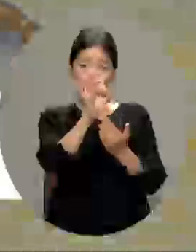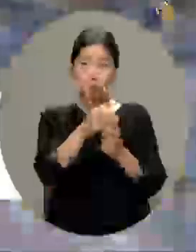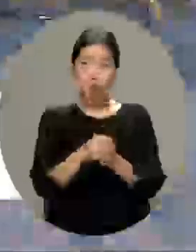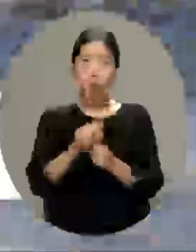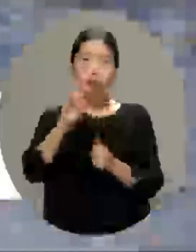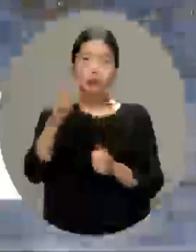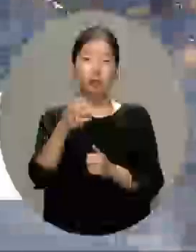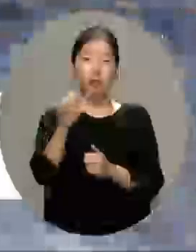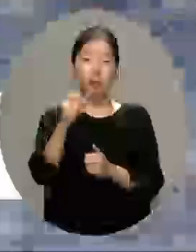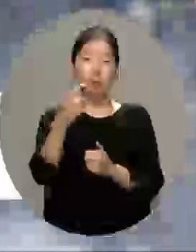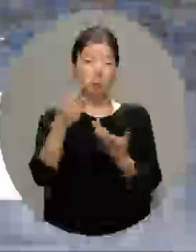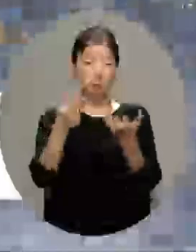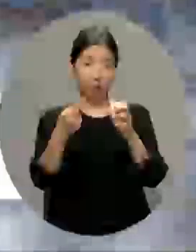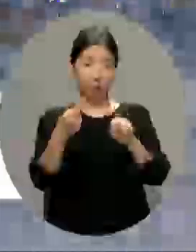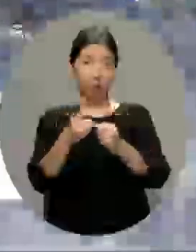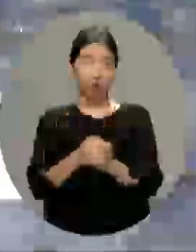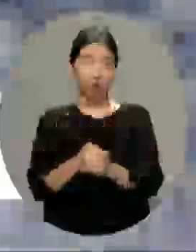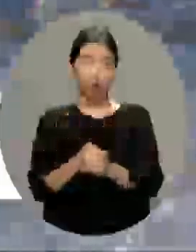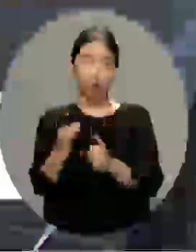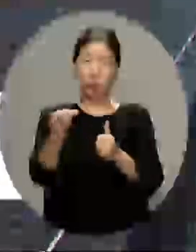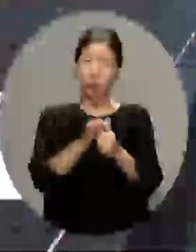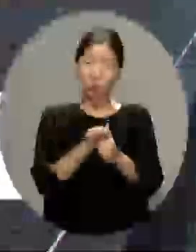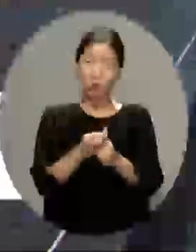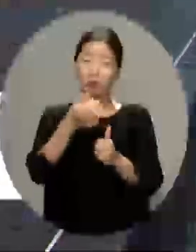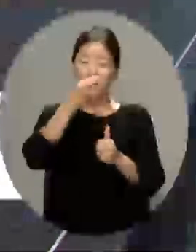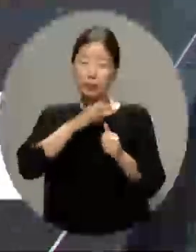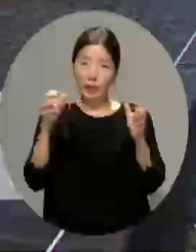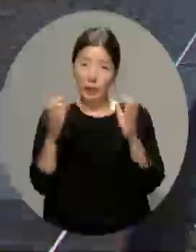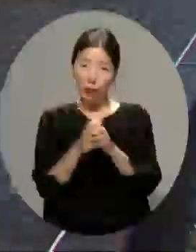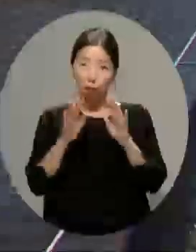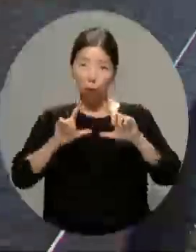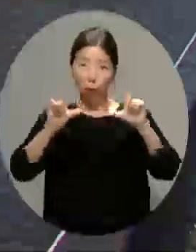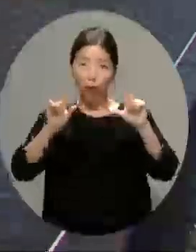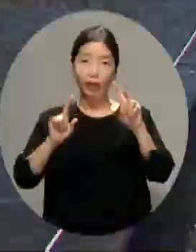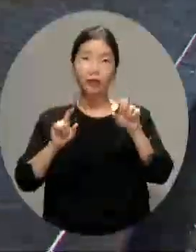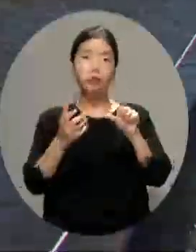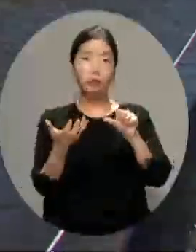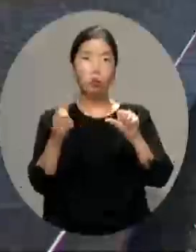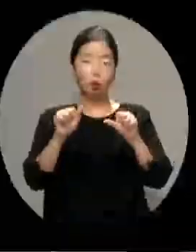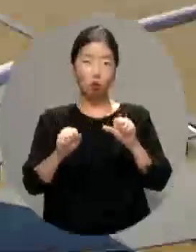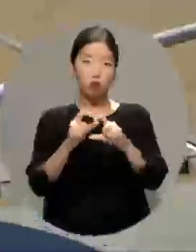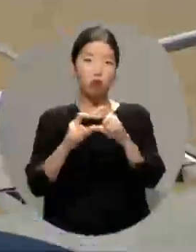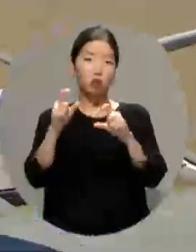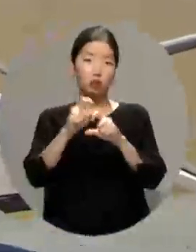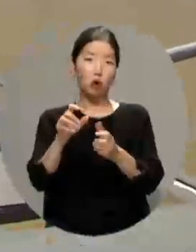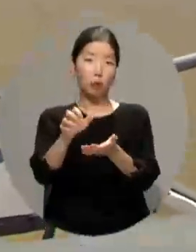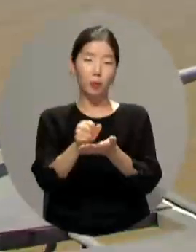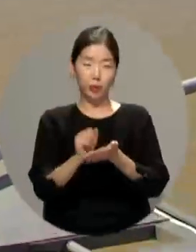350 1억 원 이며 출연금 과 이자 수입으로 올해 25억원의 추가 조성 합니다